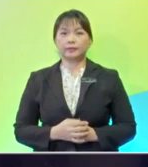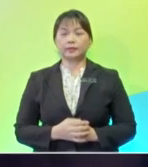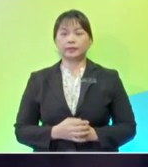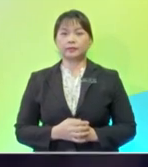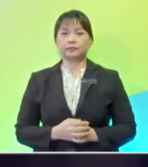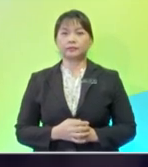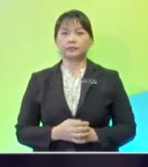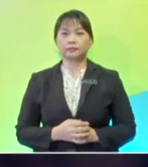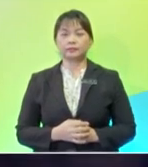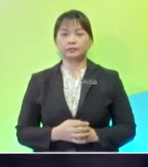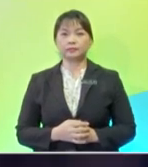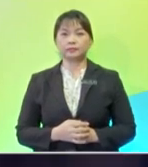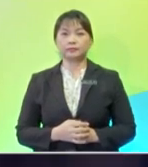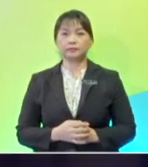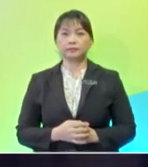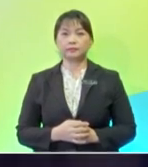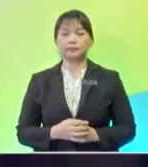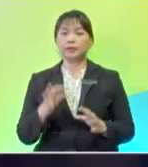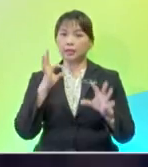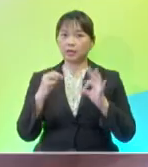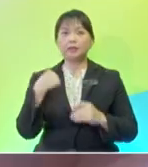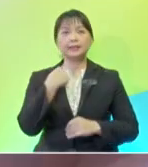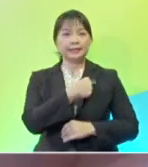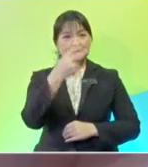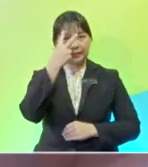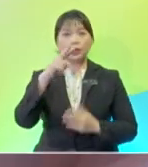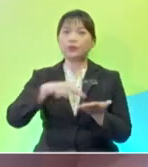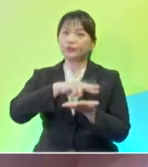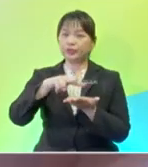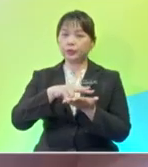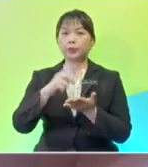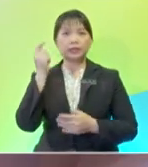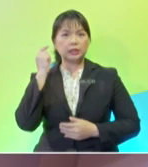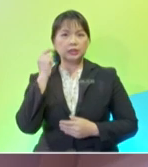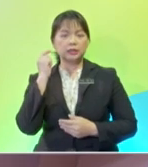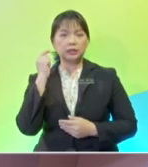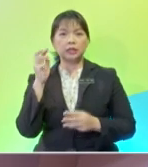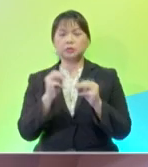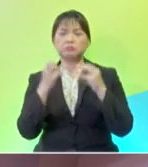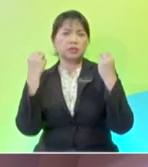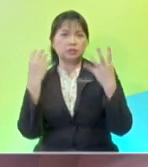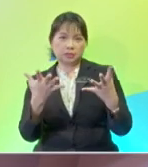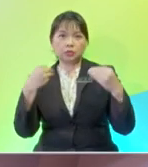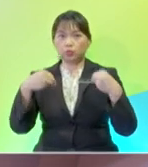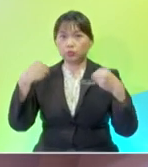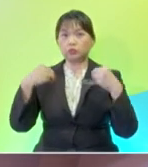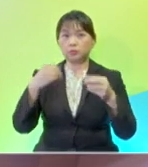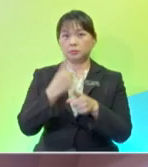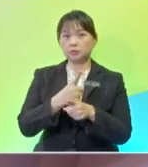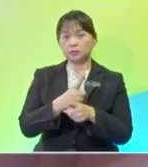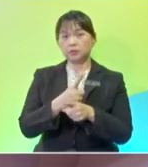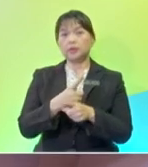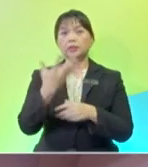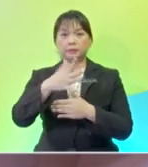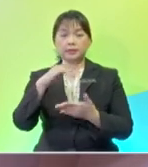tadi kan video tadi ah kita tengok video tuh kita tuh macam meriah guys dia jualan-jualan ah